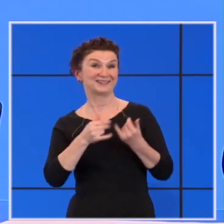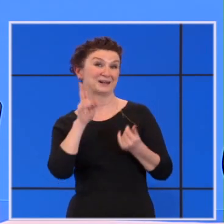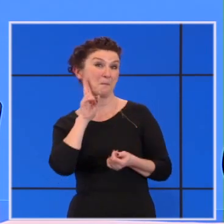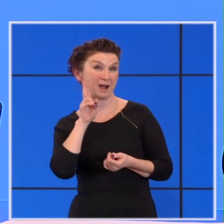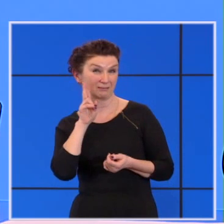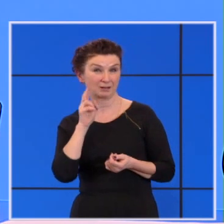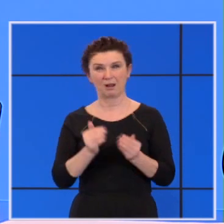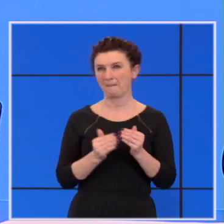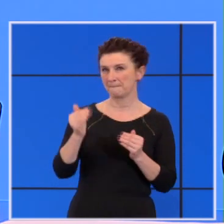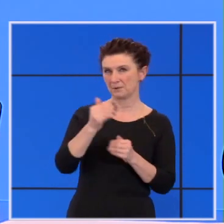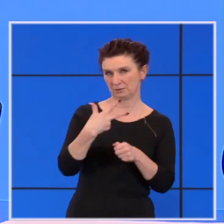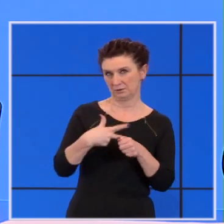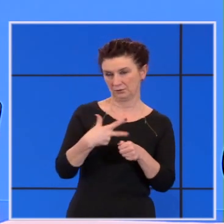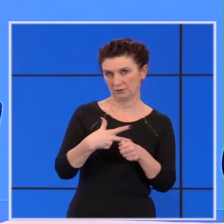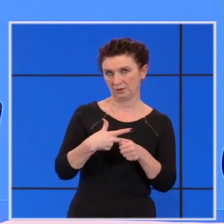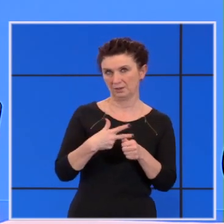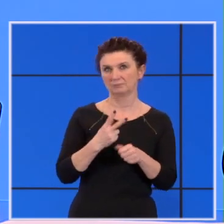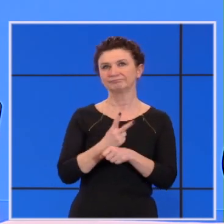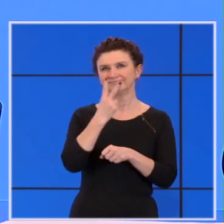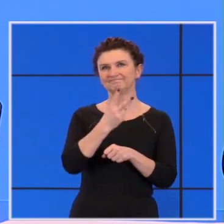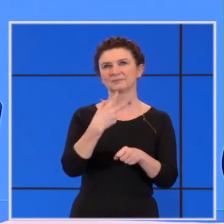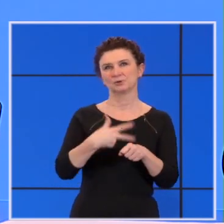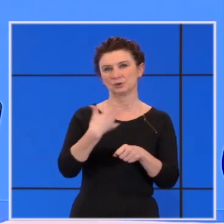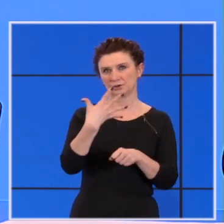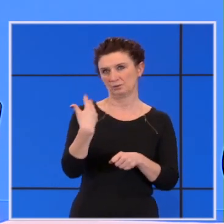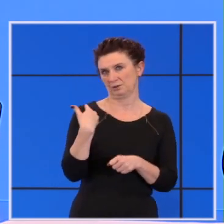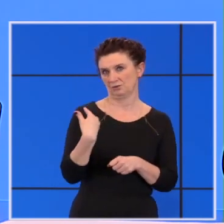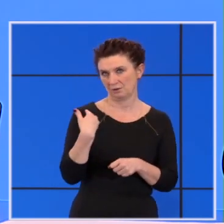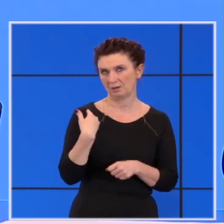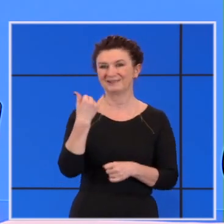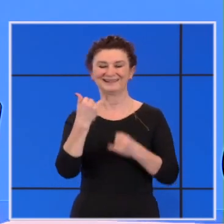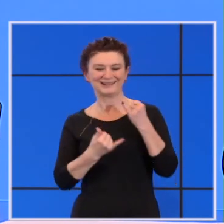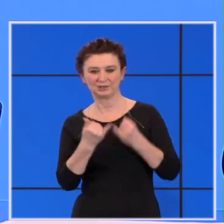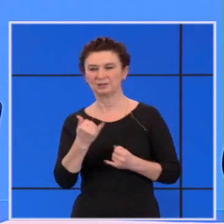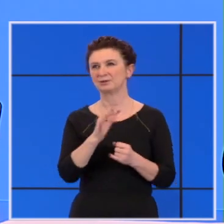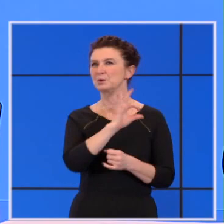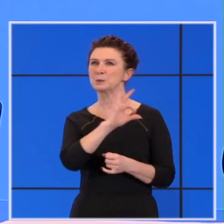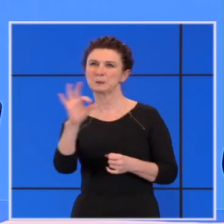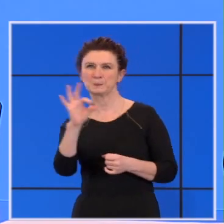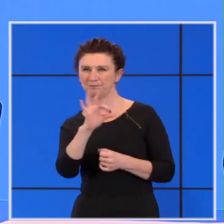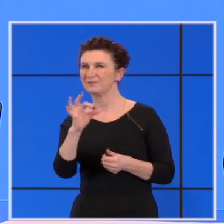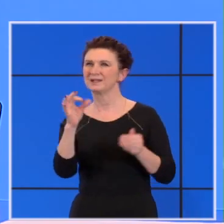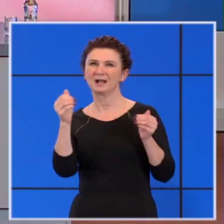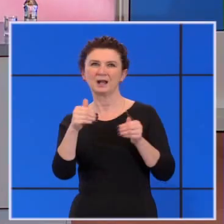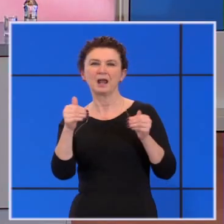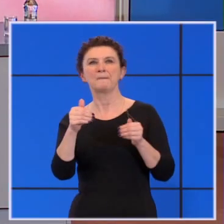wskazania medyczne, dopuszczalność tworzenia więcej niż 6 zarodków jest zapisana również w projekcie tej